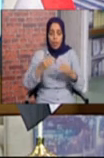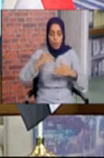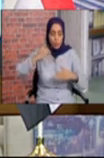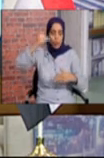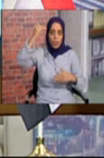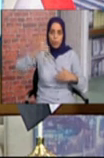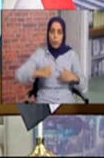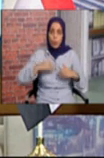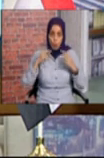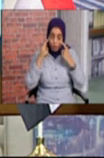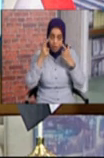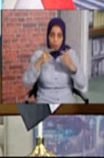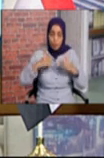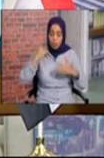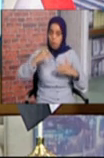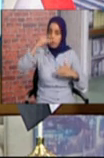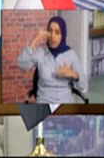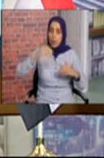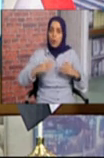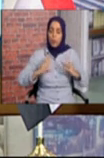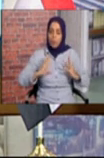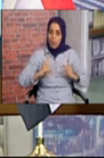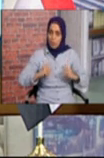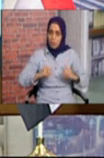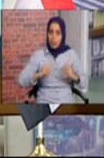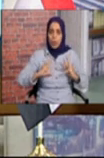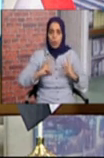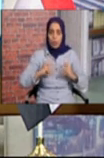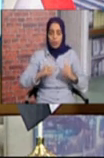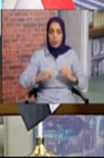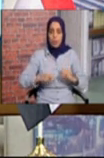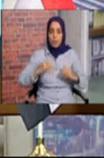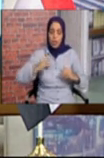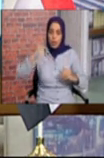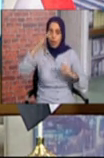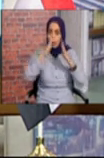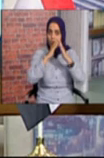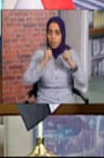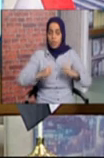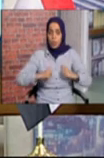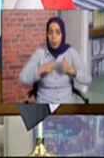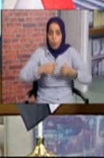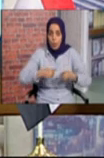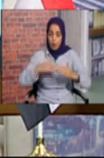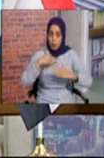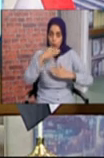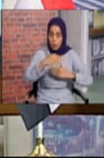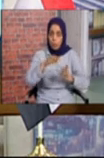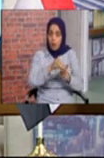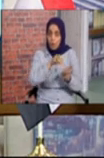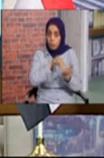والرؤية المستقبلية في البناء ومن أجل التنمية ومن أجل نهضة مصر إن هي تكون في المقدمة وهي